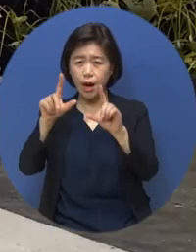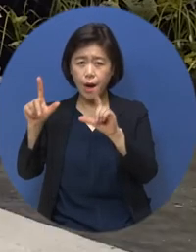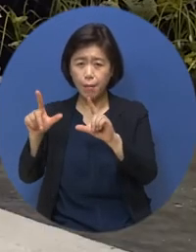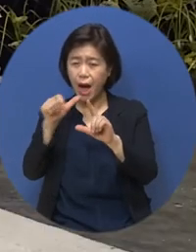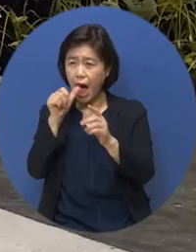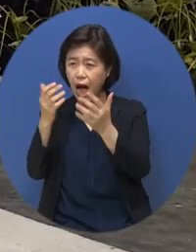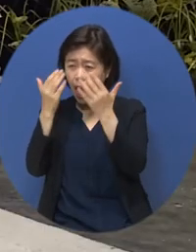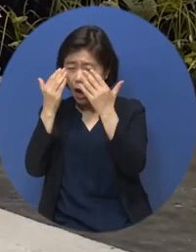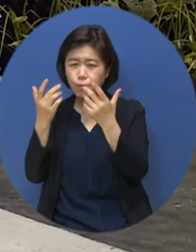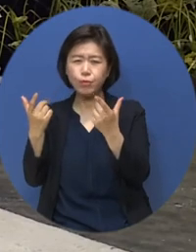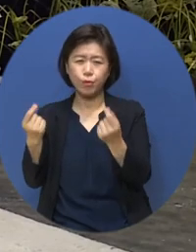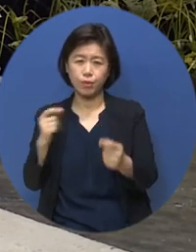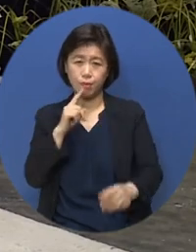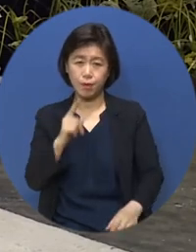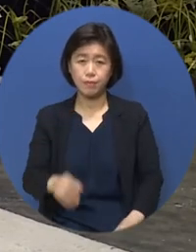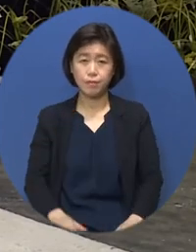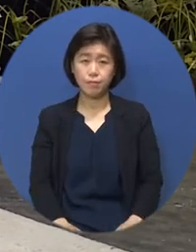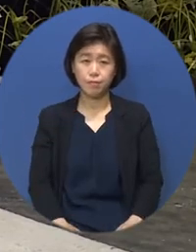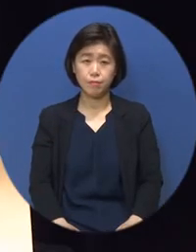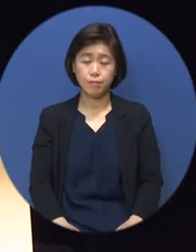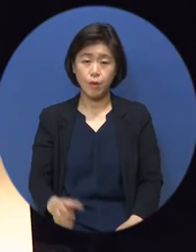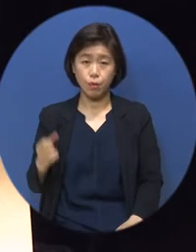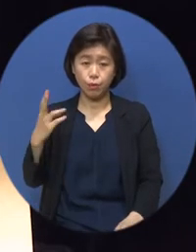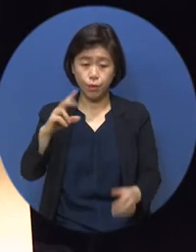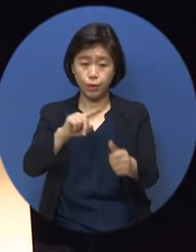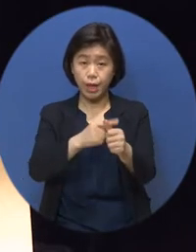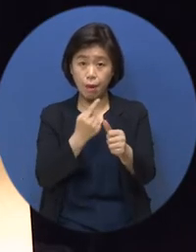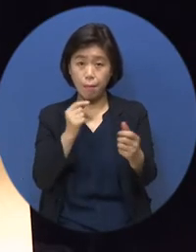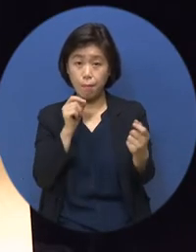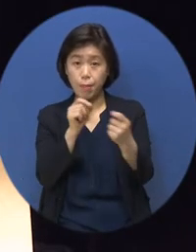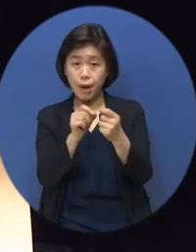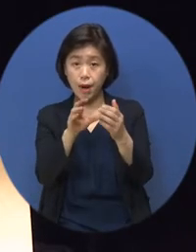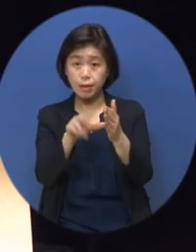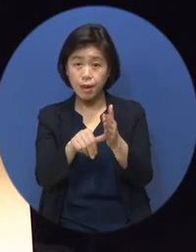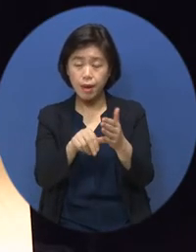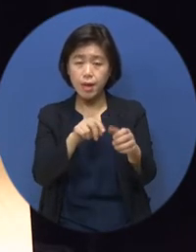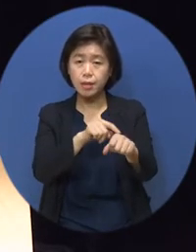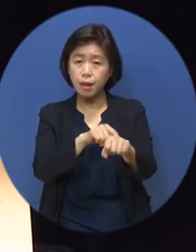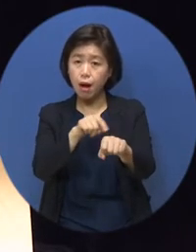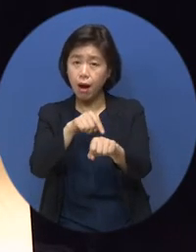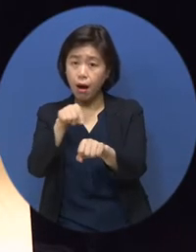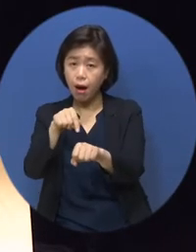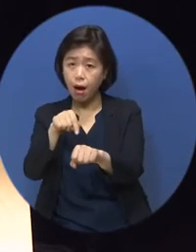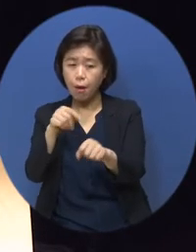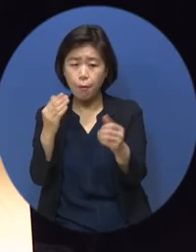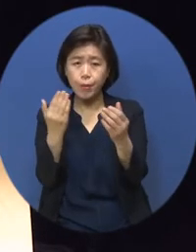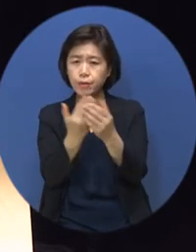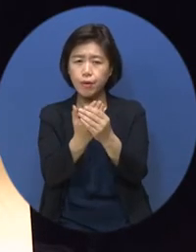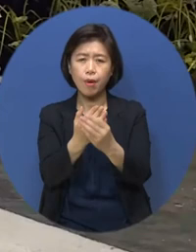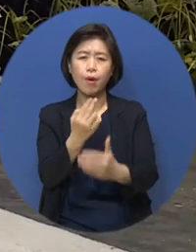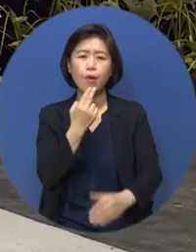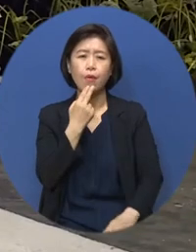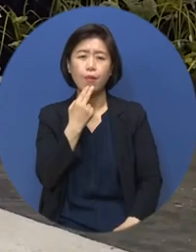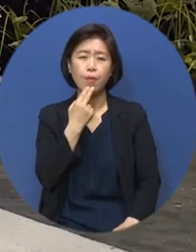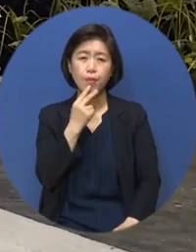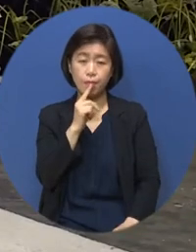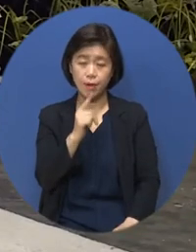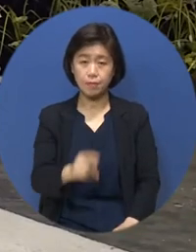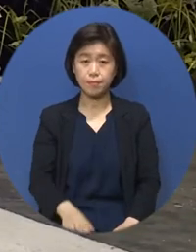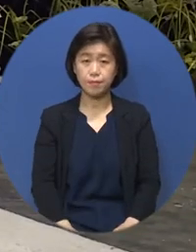있습니다. 심지어 자연 앞에서는 시간도 완성도 없다고 말합니다.